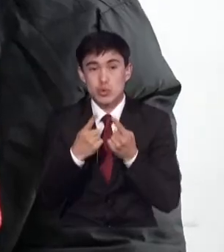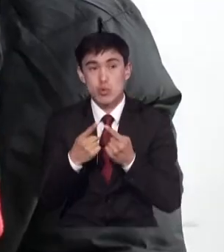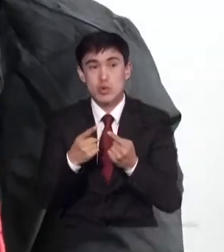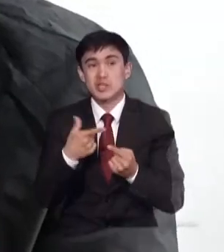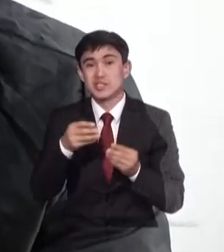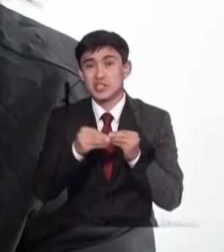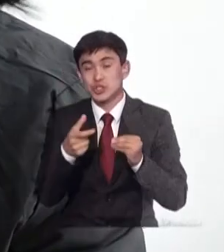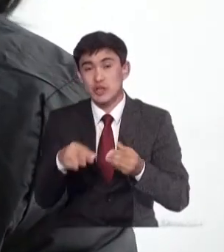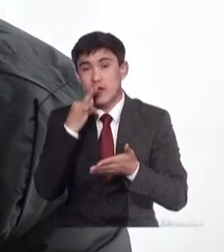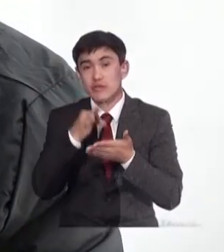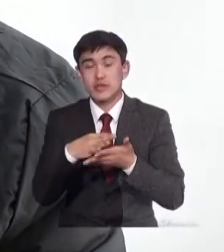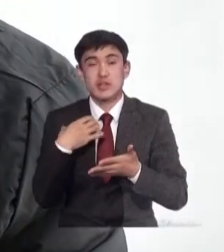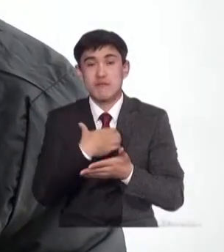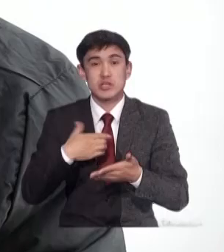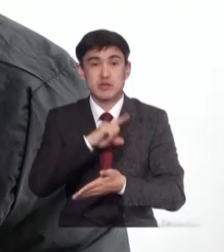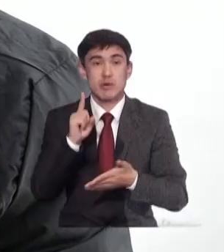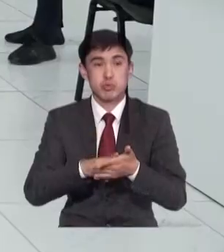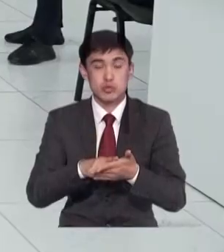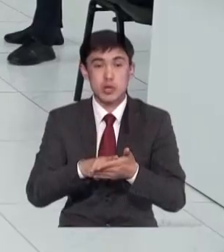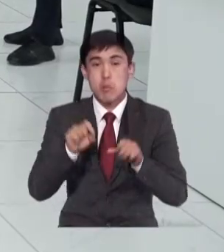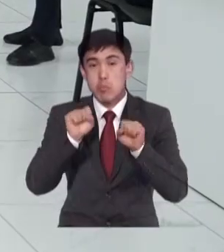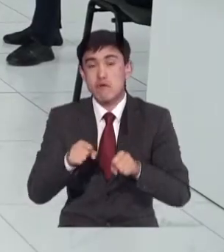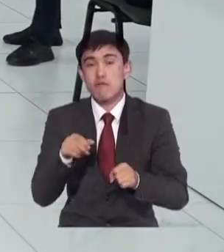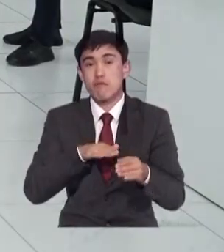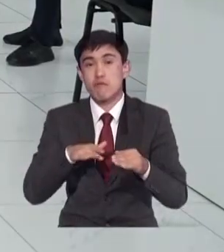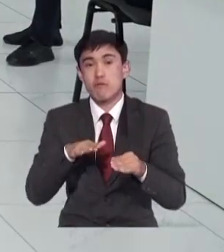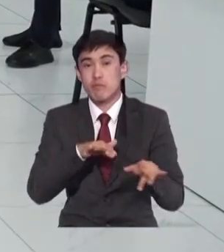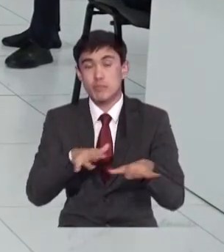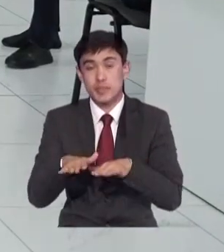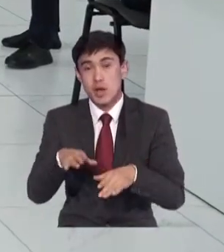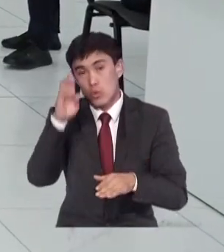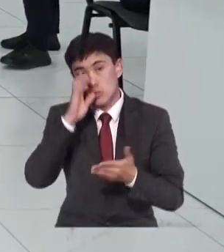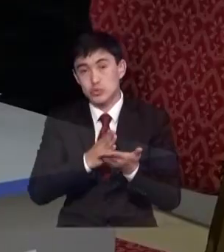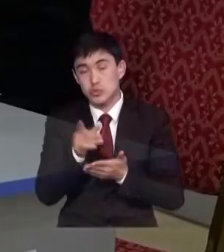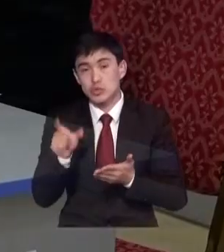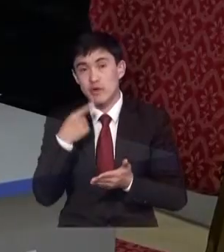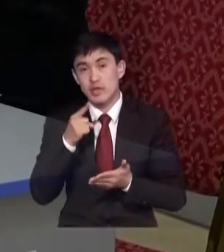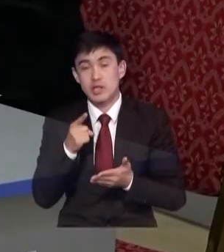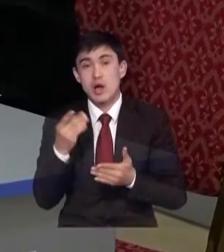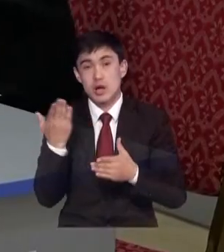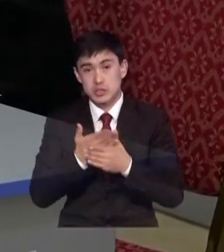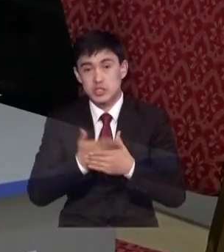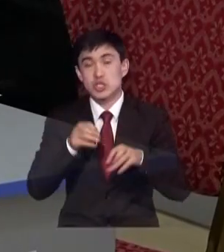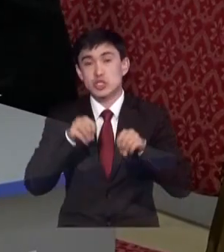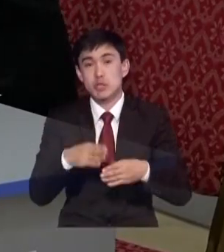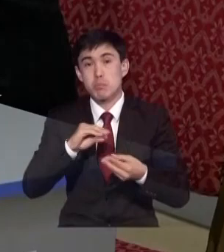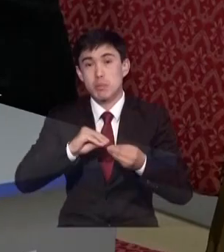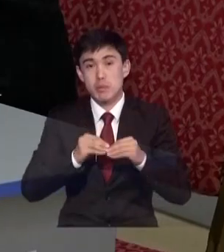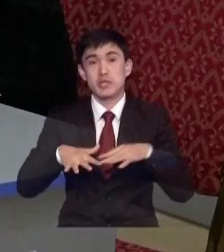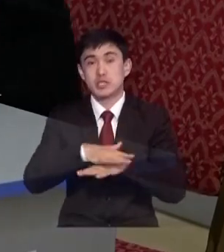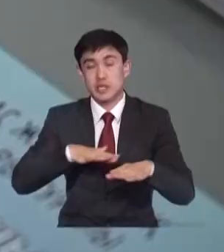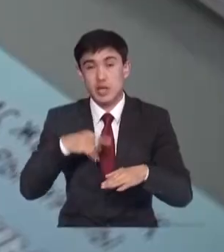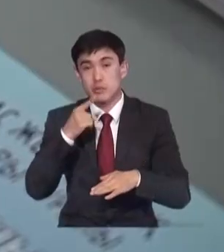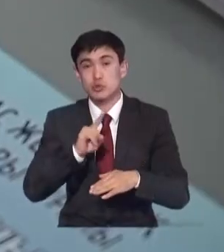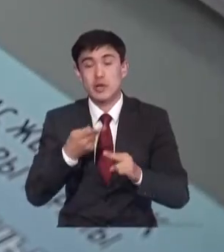граждан. Каждому ответили на волнующий вопрос в рамках правового поля. По словам государственных служащих, они окажут содействие в решении проблем населения.